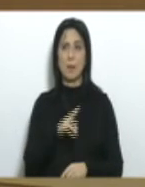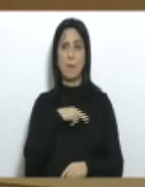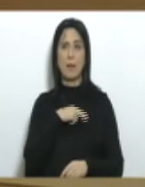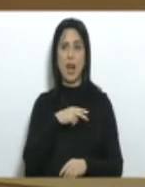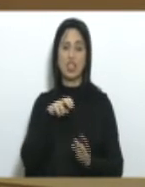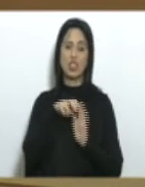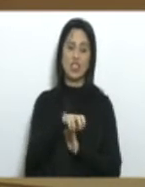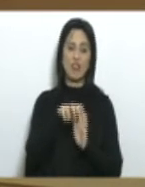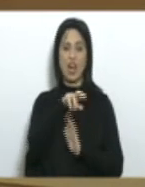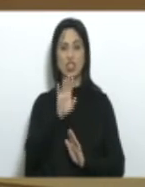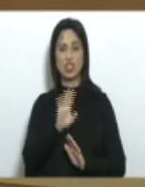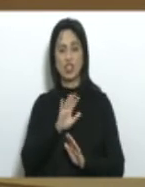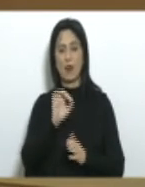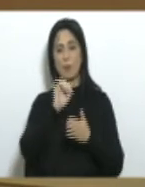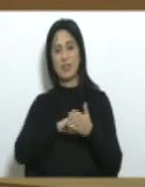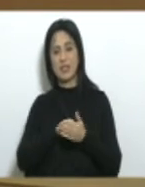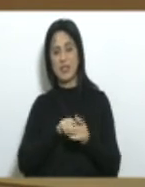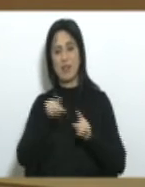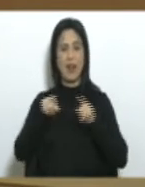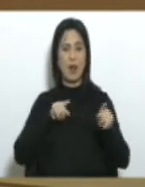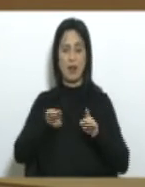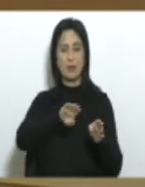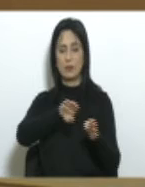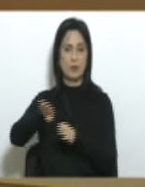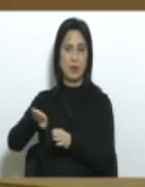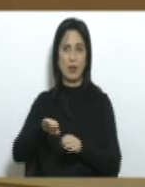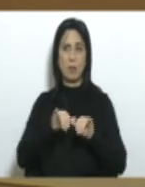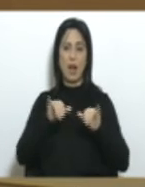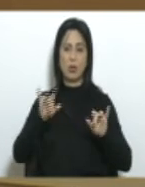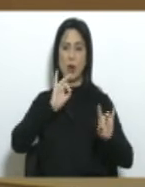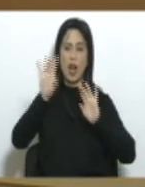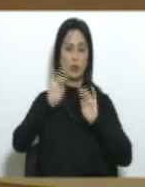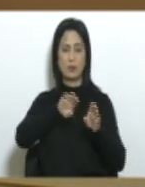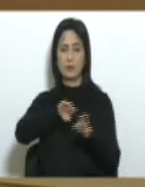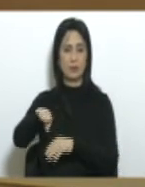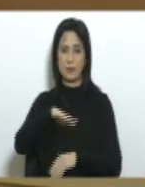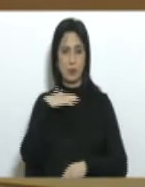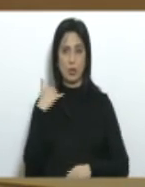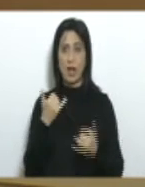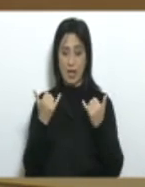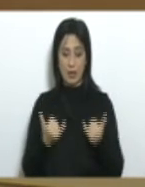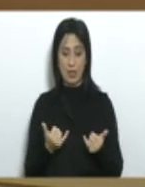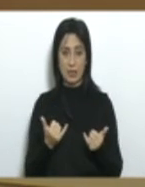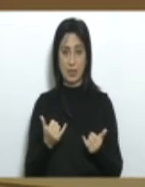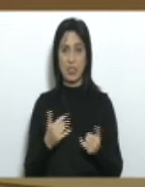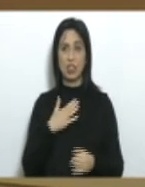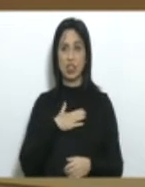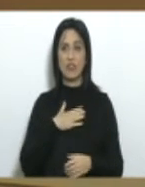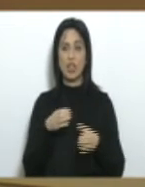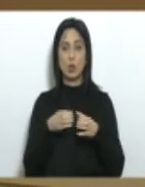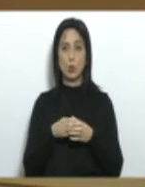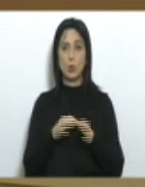პარლამენტში შესვლა არ შემოსვლის და მოტივაციების ნაწილს, რომელიც ფართოდ იყო გაშუქებული. Დღეს ჩვენს